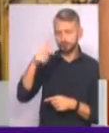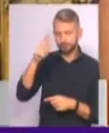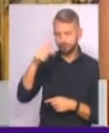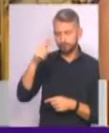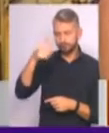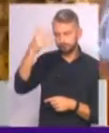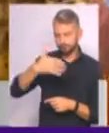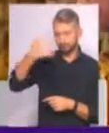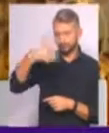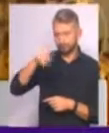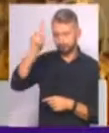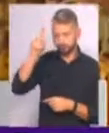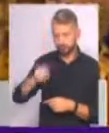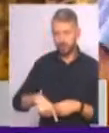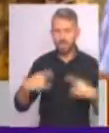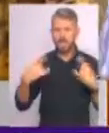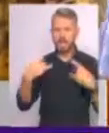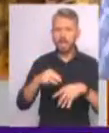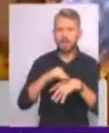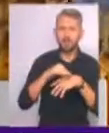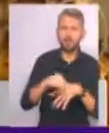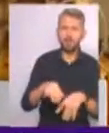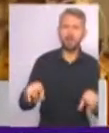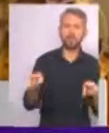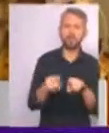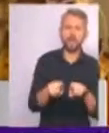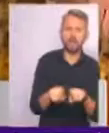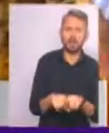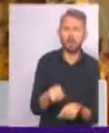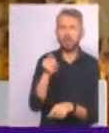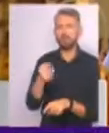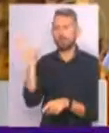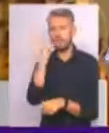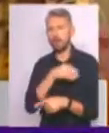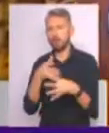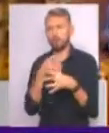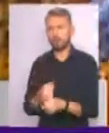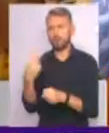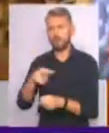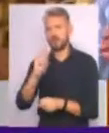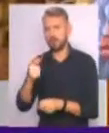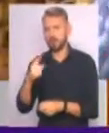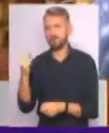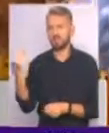хочу називати, телеведучий такий-то, ви скинете 20 кілограм за один тиждень,